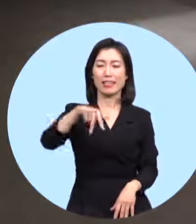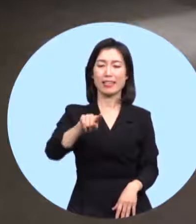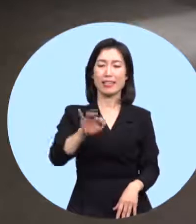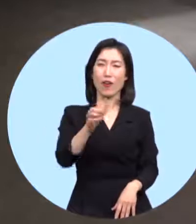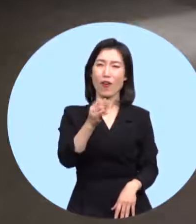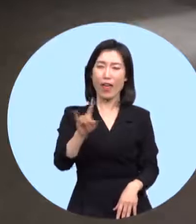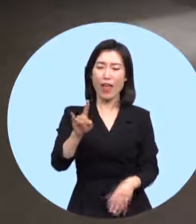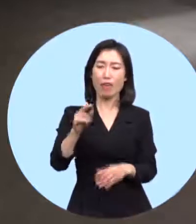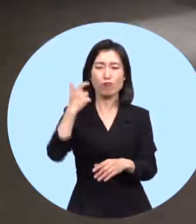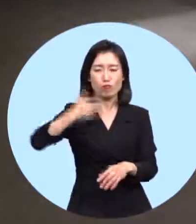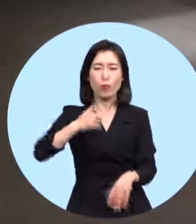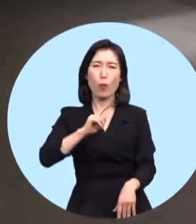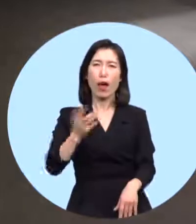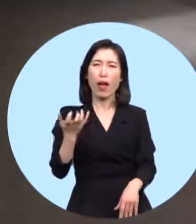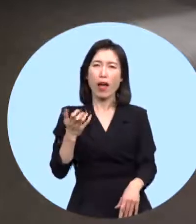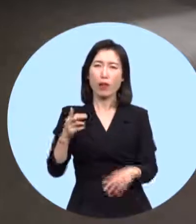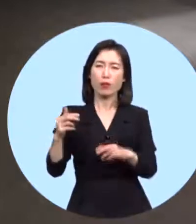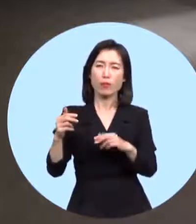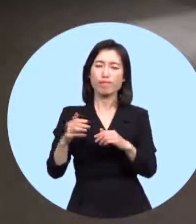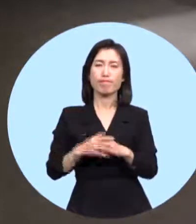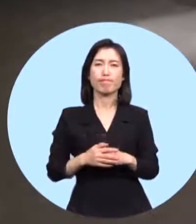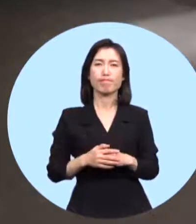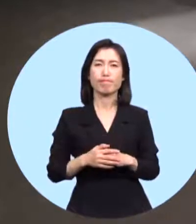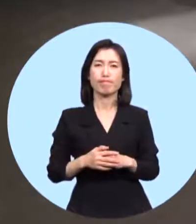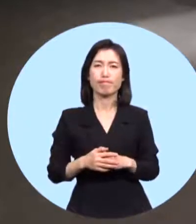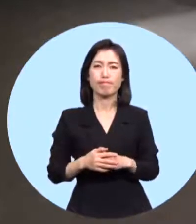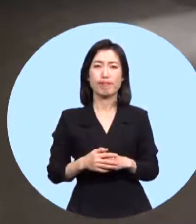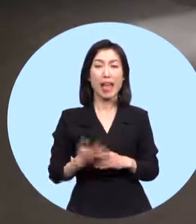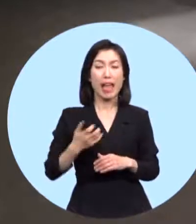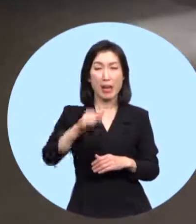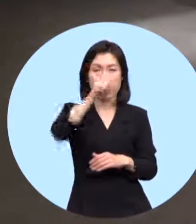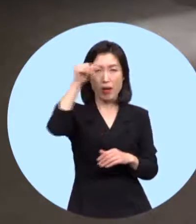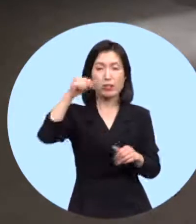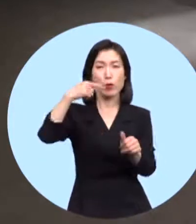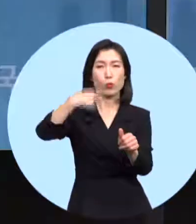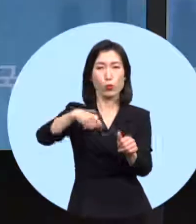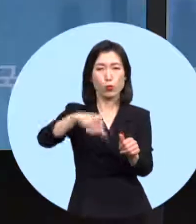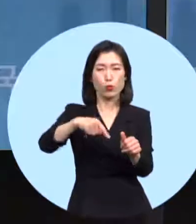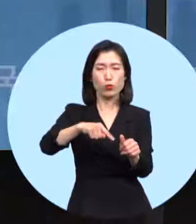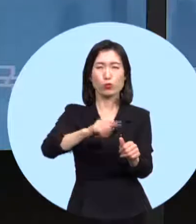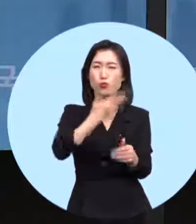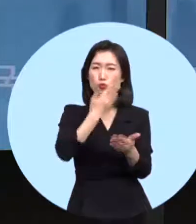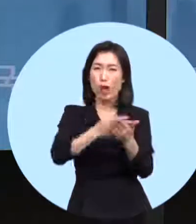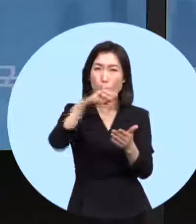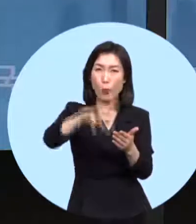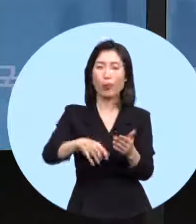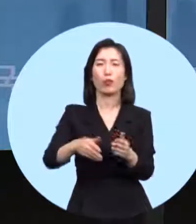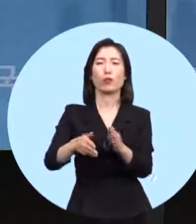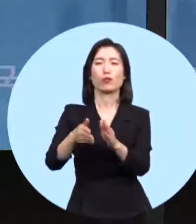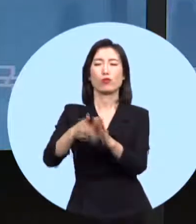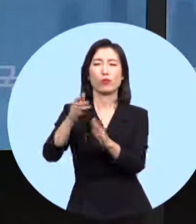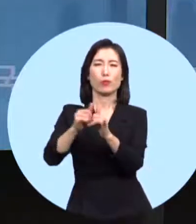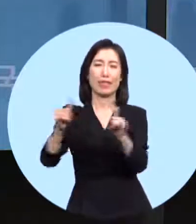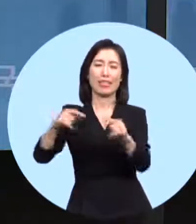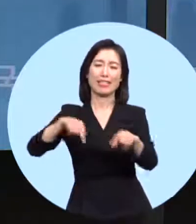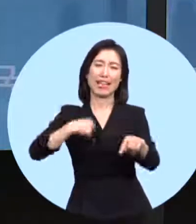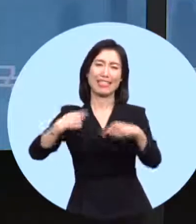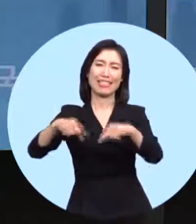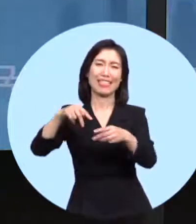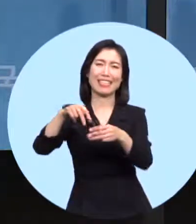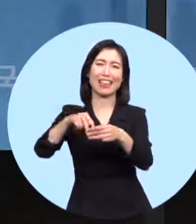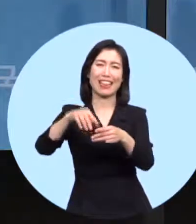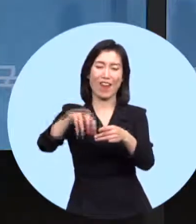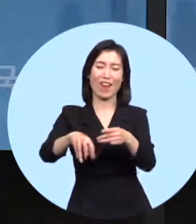우리 이정혜님께서는요. 아까 토론에도 잠깐 이야기가 나왔었습니다만은 우리 평생교육의 중요한 현장이 이제